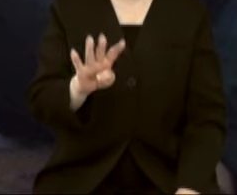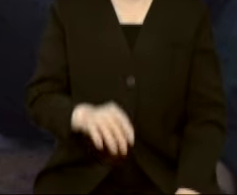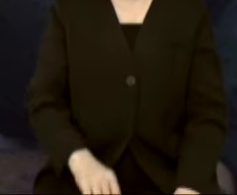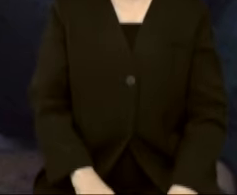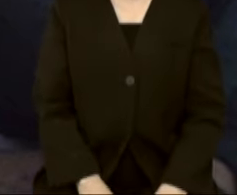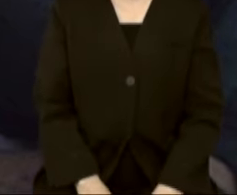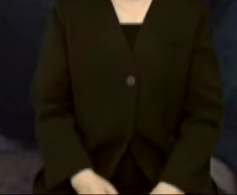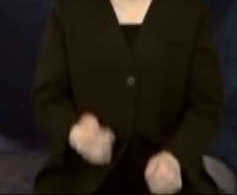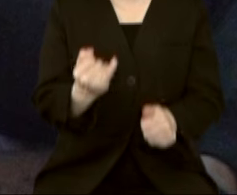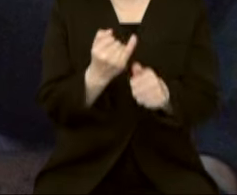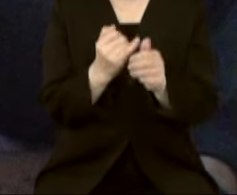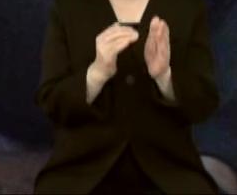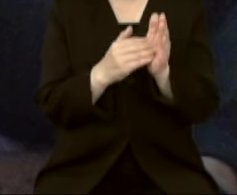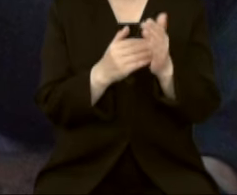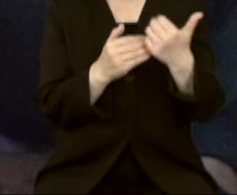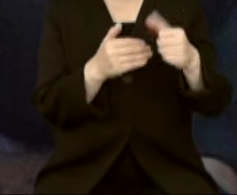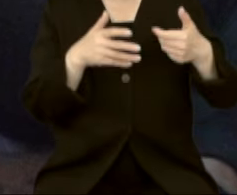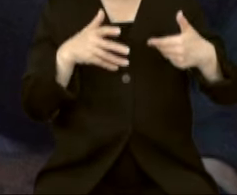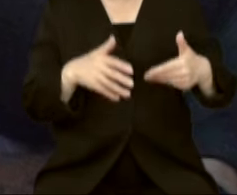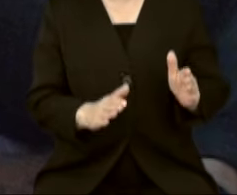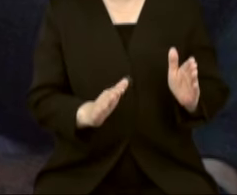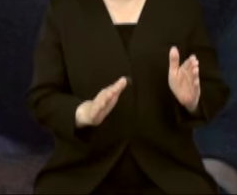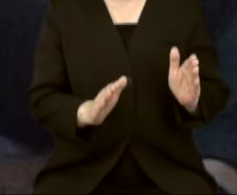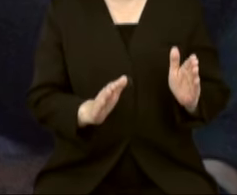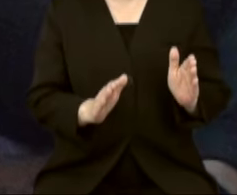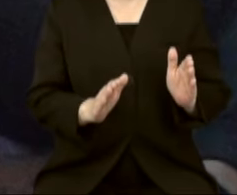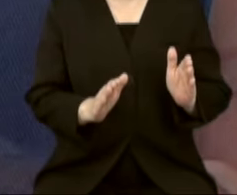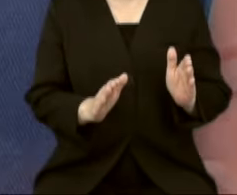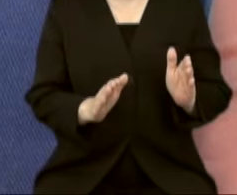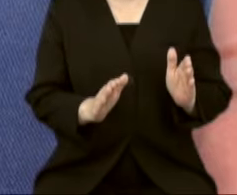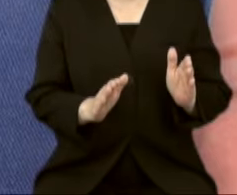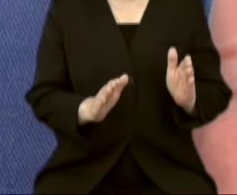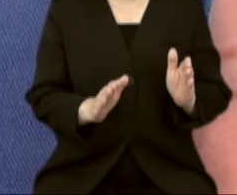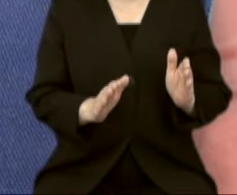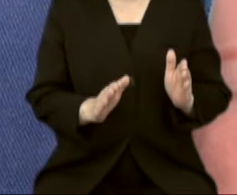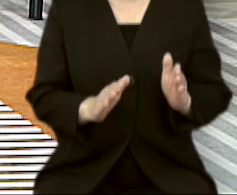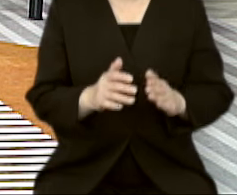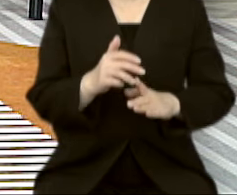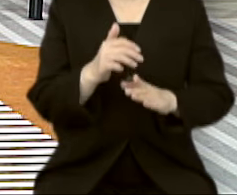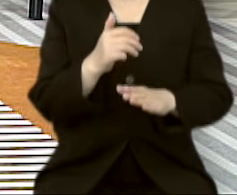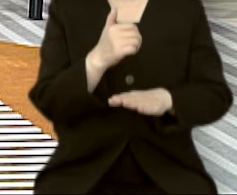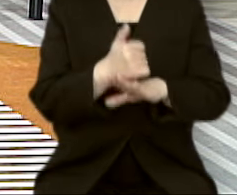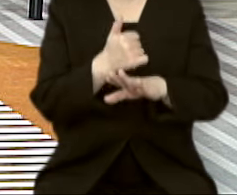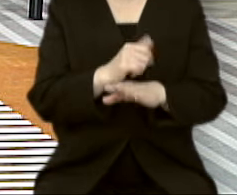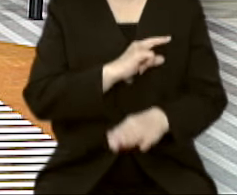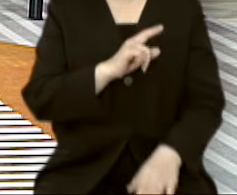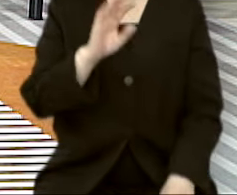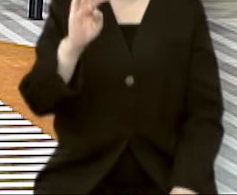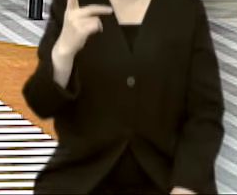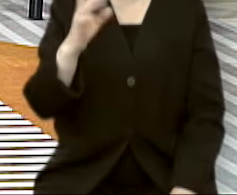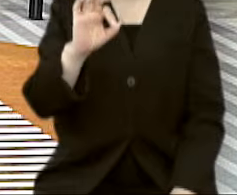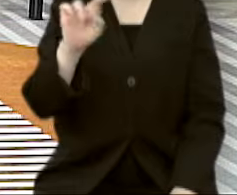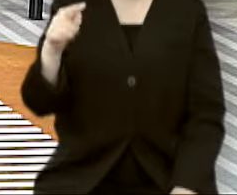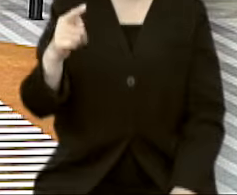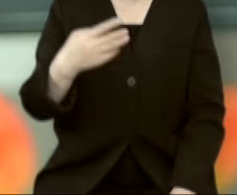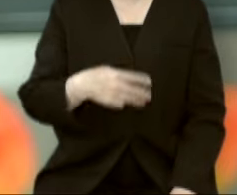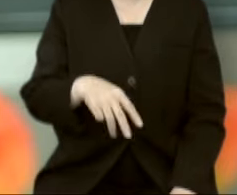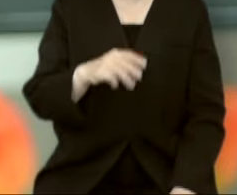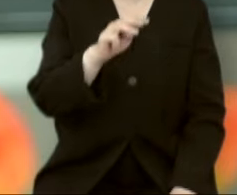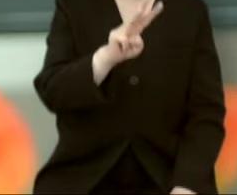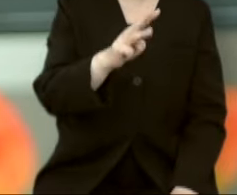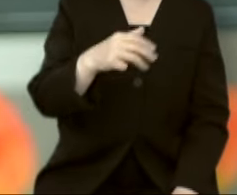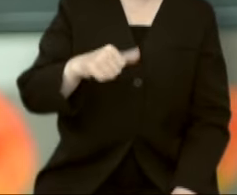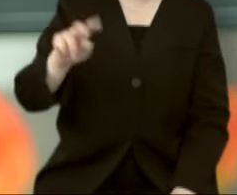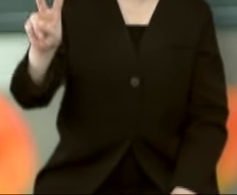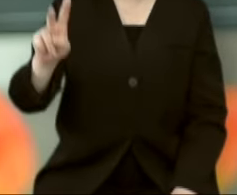34살이에요. 결혼했어요. 아들도 낳았어요. 와. 아들 이름은 우리가 보아스였어요. 아들 셋, 딸들. 그